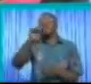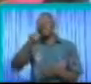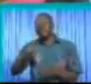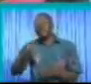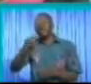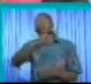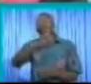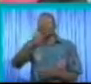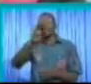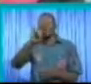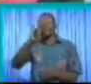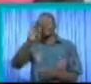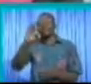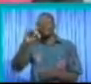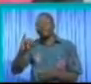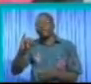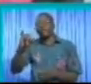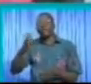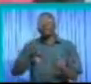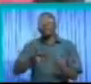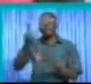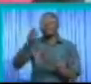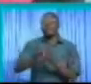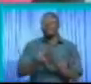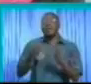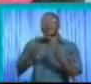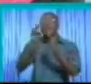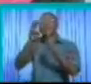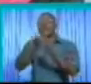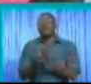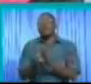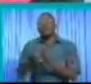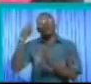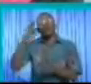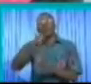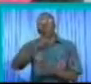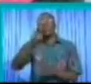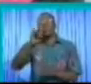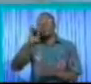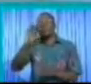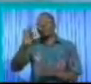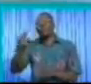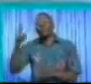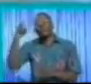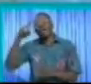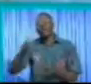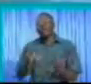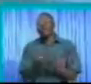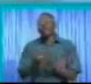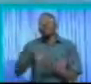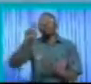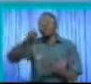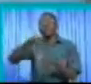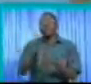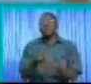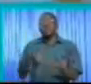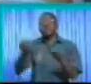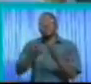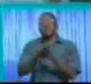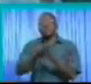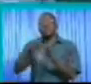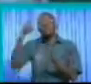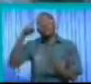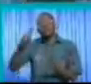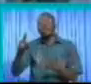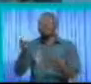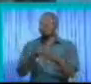Wi-Fi VSAT directement et également la connexion Wi-Fi à travers l'ONATEL. Le Niger, par exemple, est l'un des